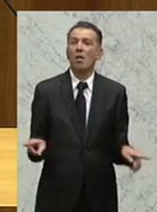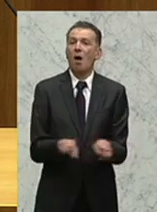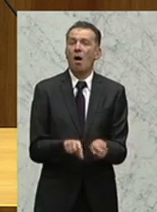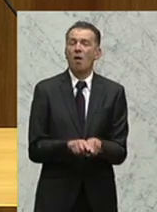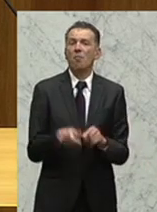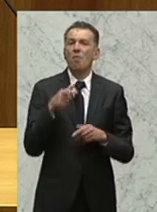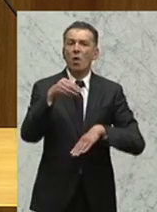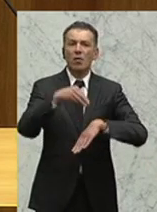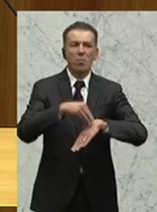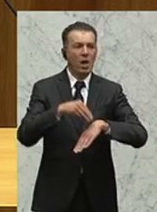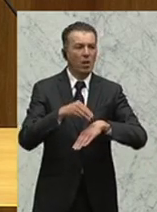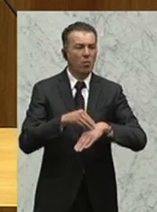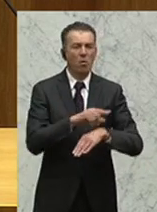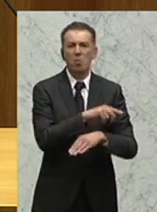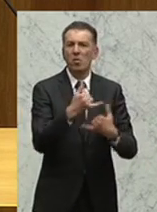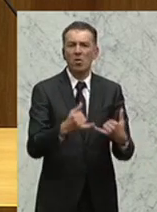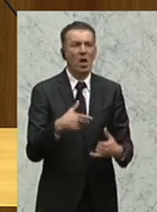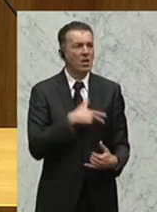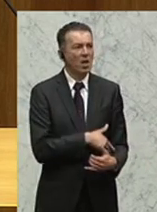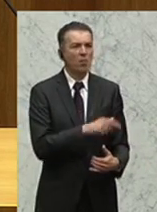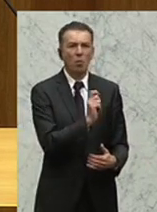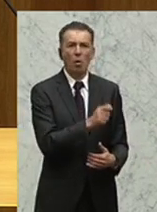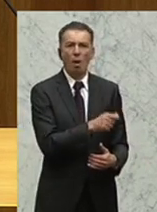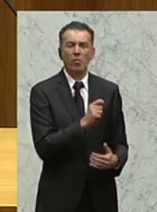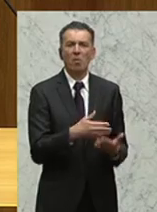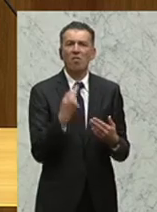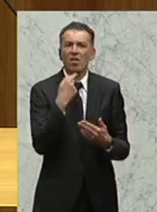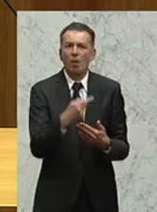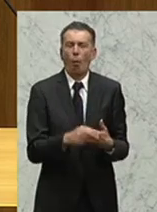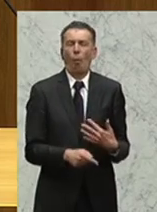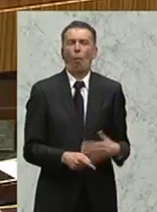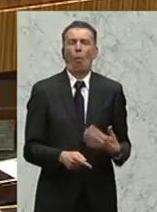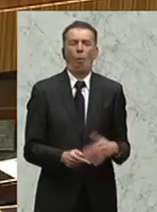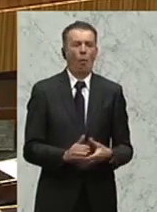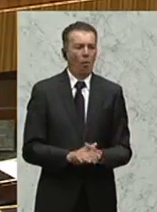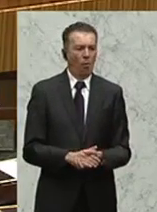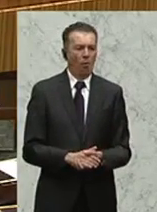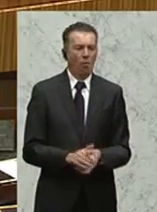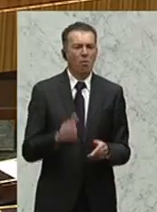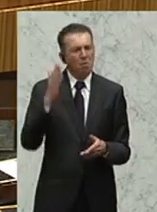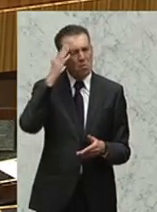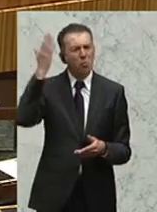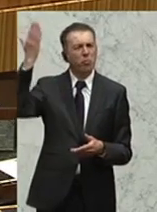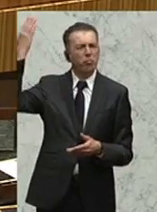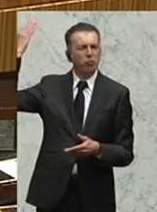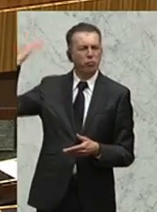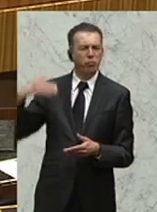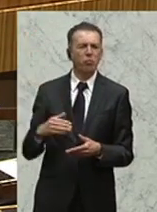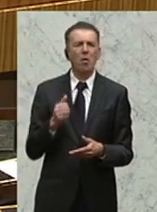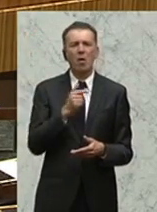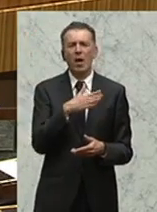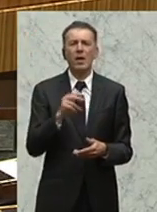auch die Wortmeldungen, die bis dato von den SPÖ-Abgeordneten gekommen sind. Wir wissen ja aus der Vergangenheit, dass